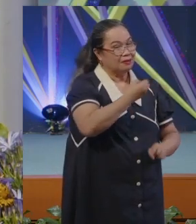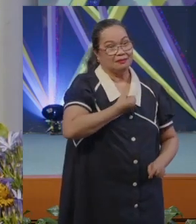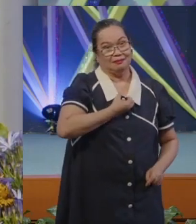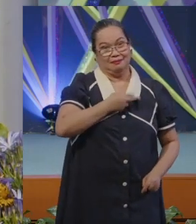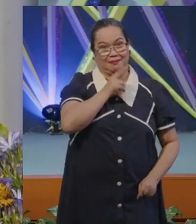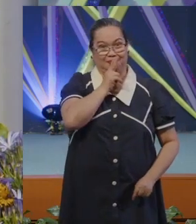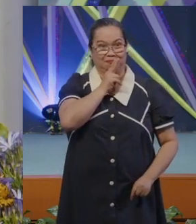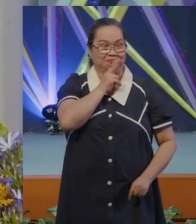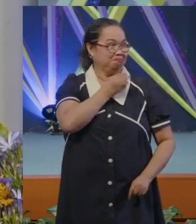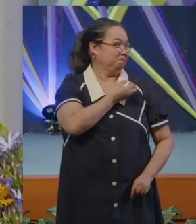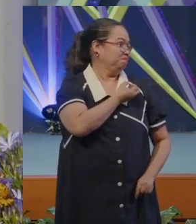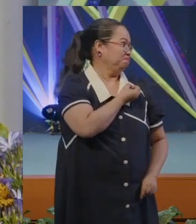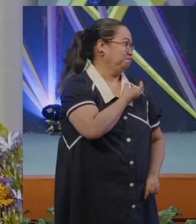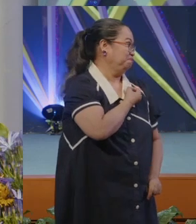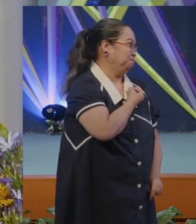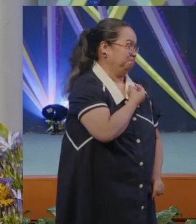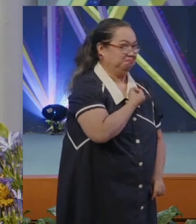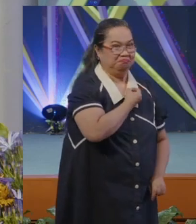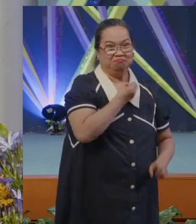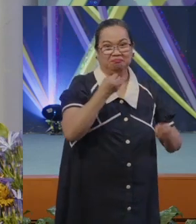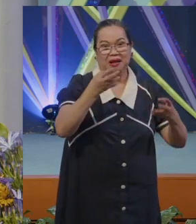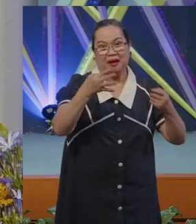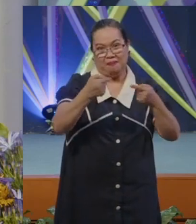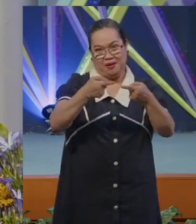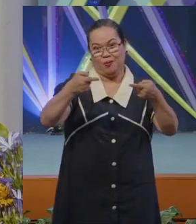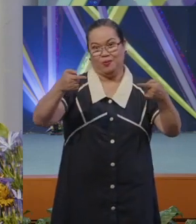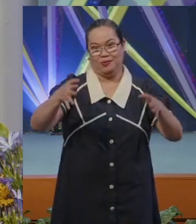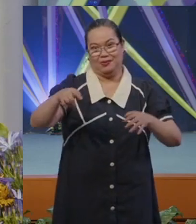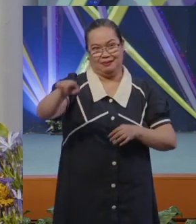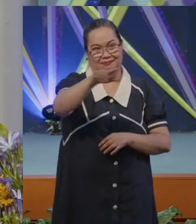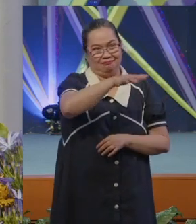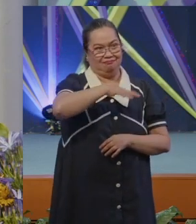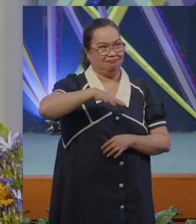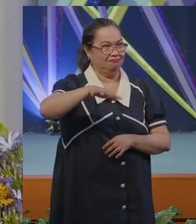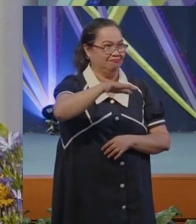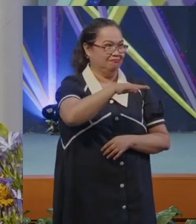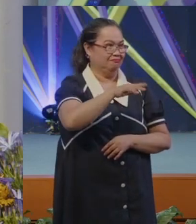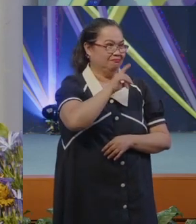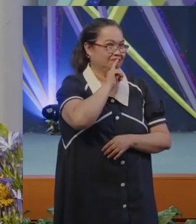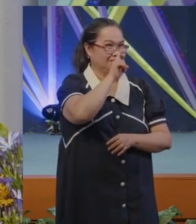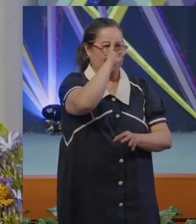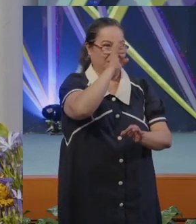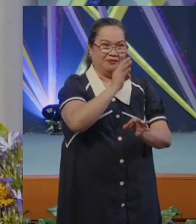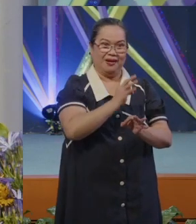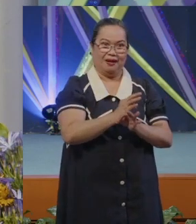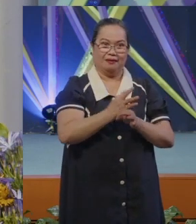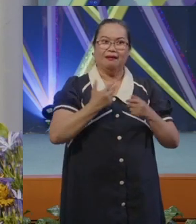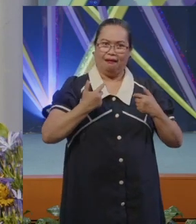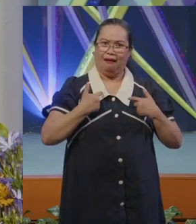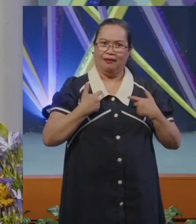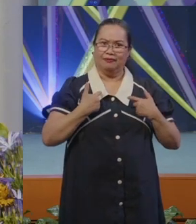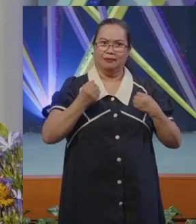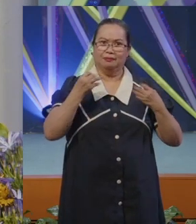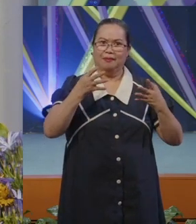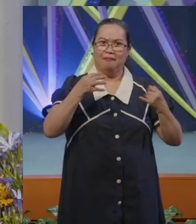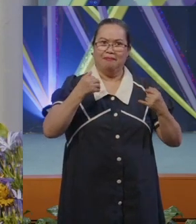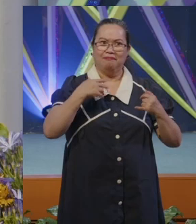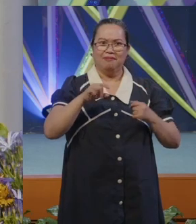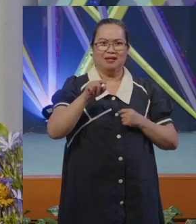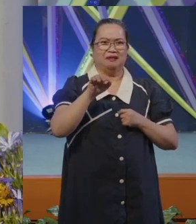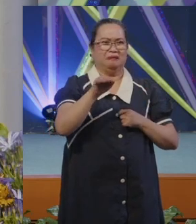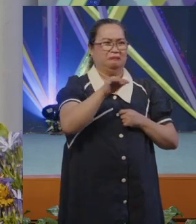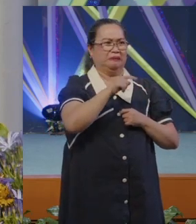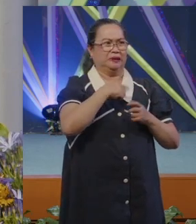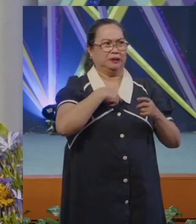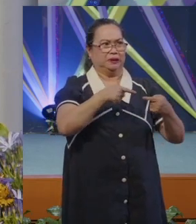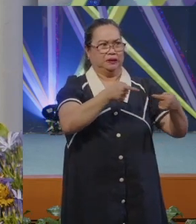kayo kasi marami tayong kalaban. Maraming kalaban ang ating pananampalataya. Maraming lumalaban sa atin kapag